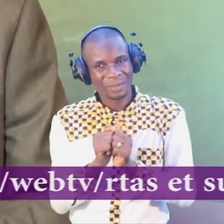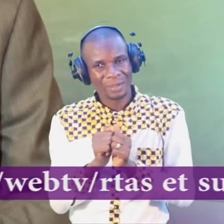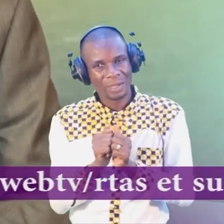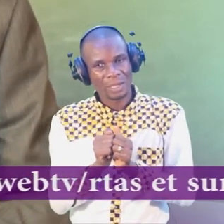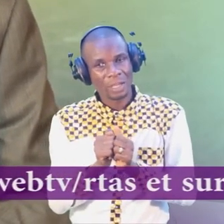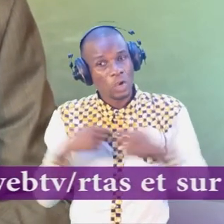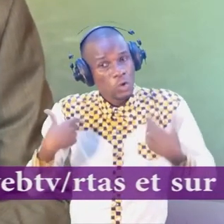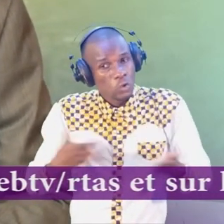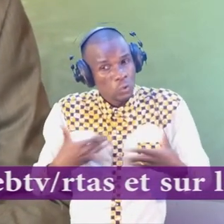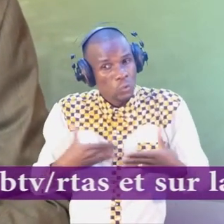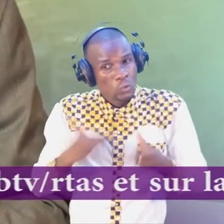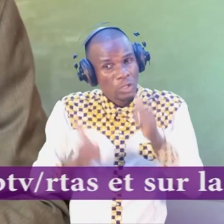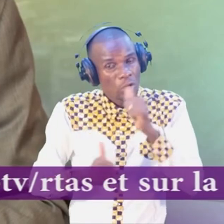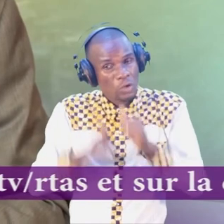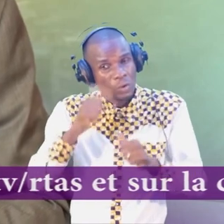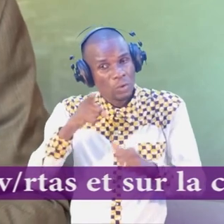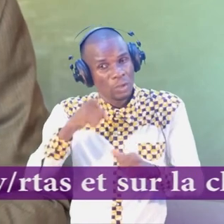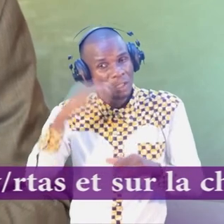umpende na umtumikie.